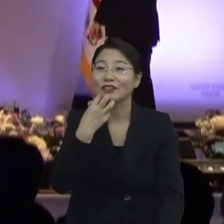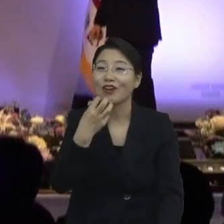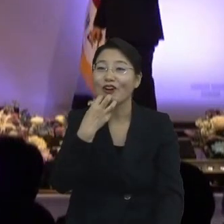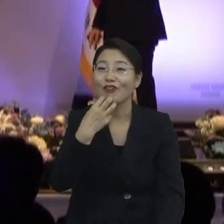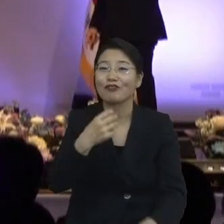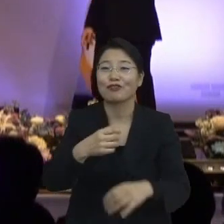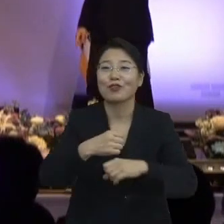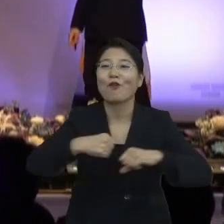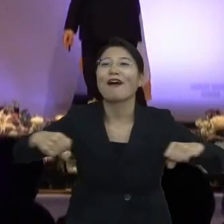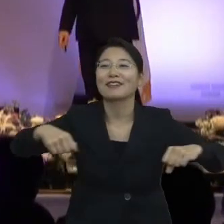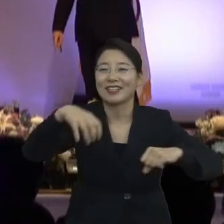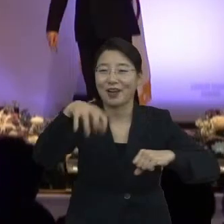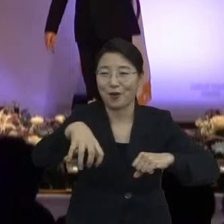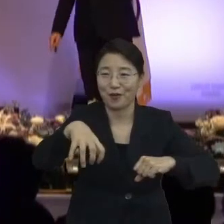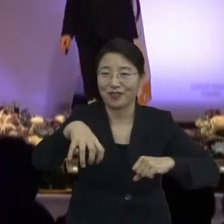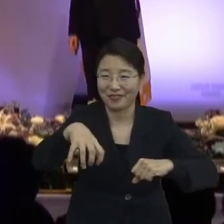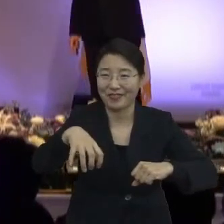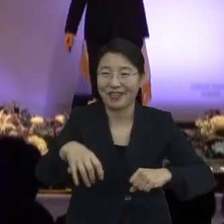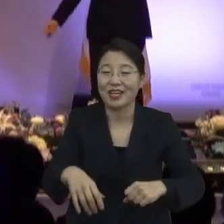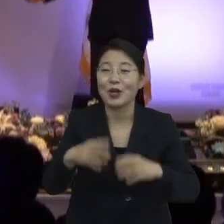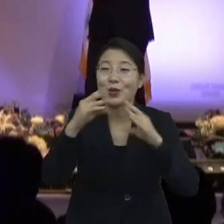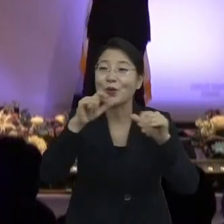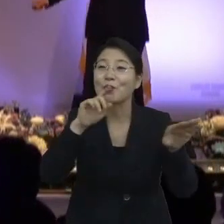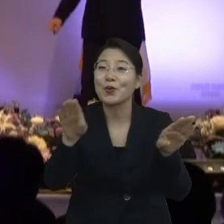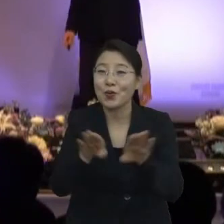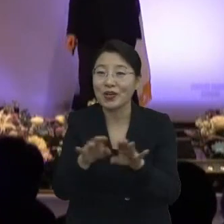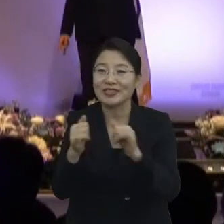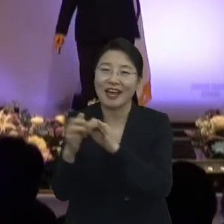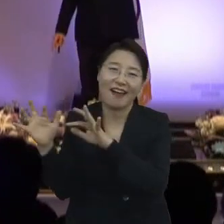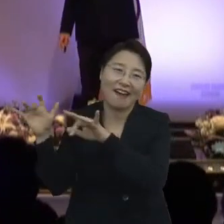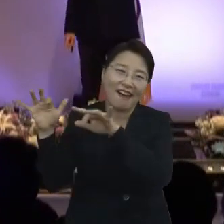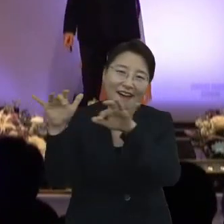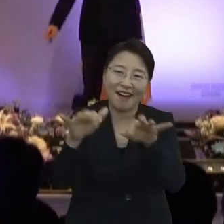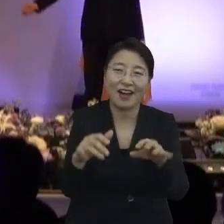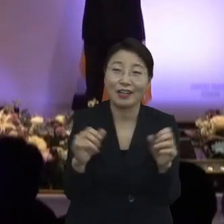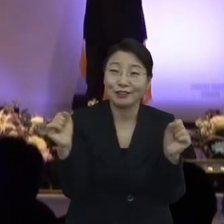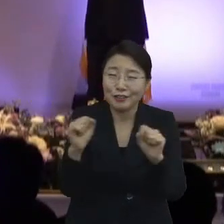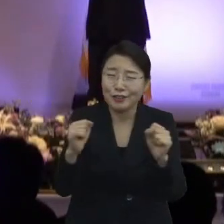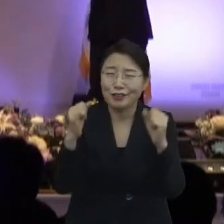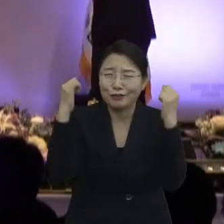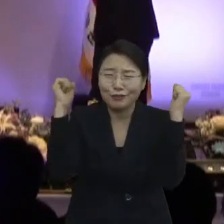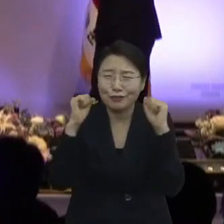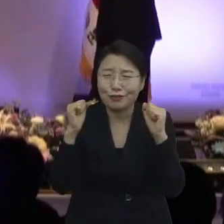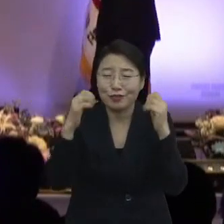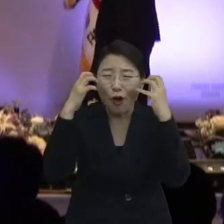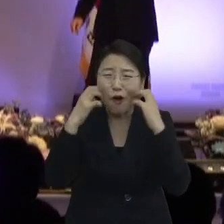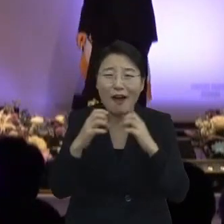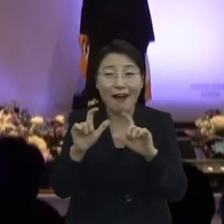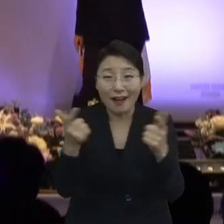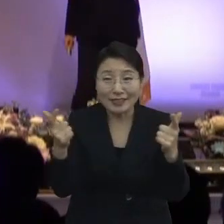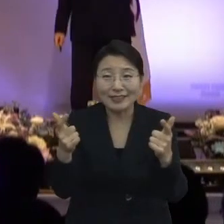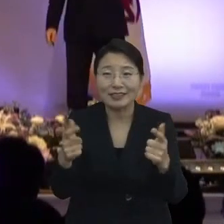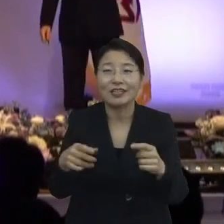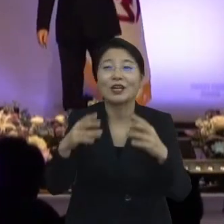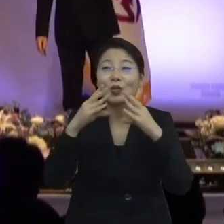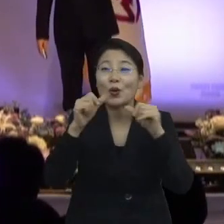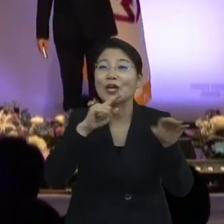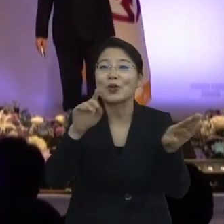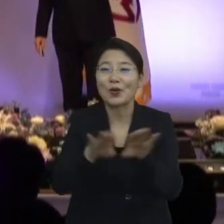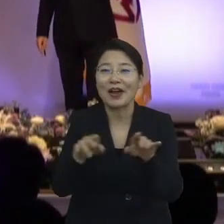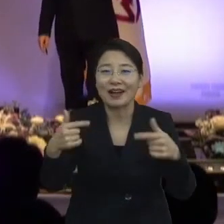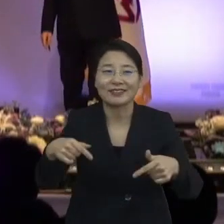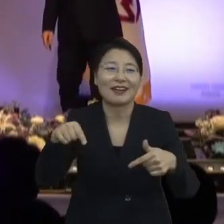써있네요. 서울광장에 주말이면 이렇게 됩니다. 아주 추운 날, 더운 날 빼고는 주말이 매주 이렇습니다.